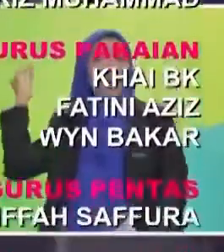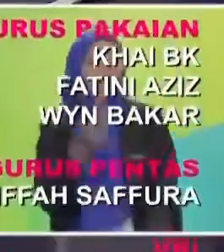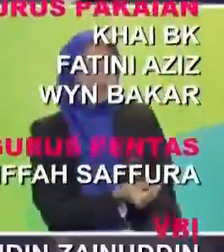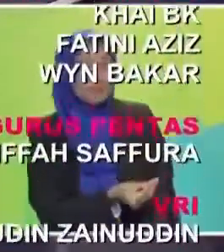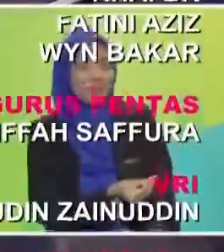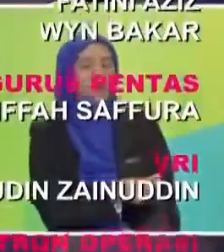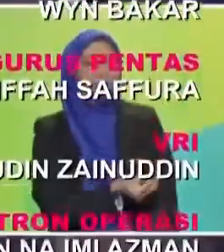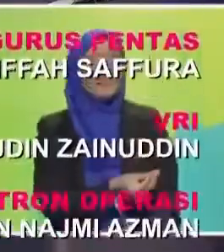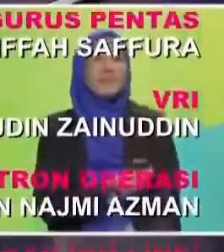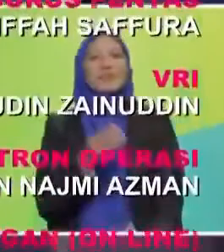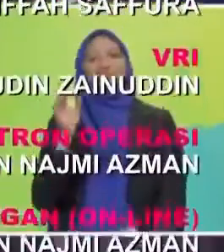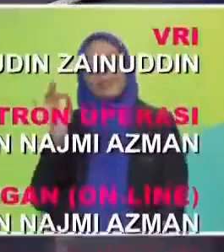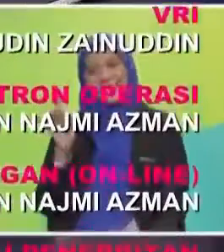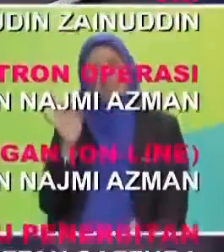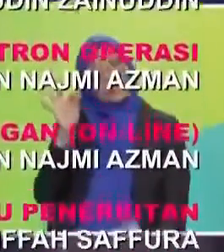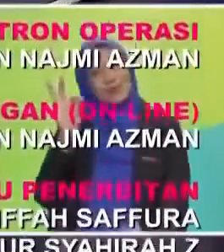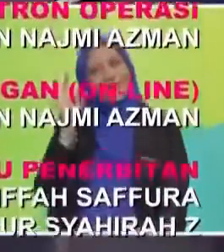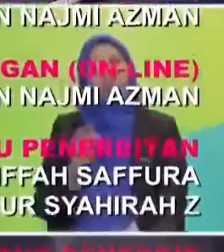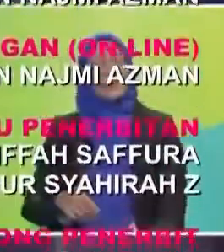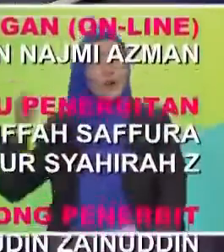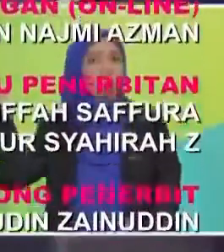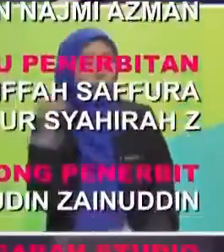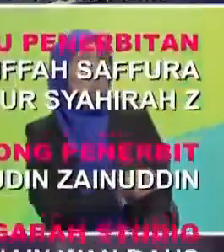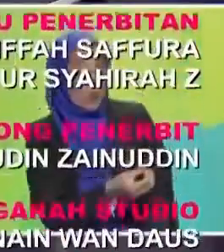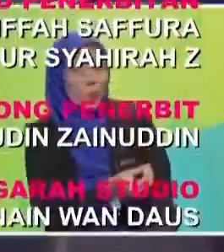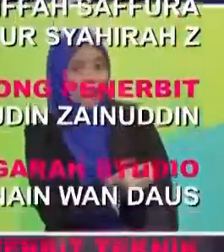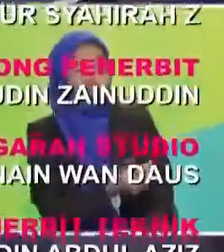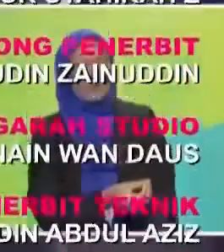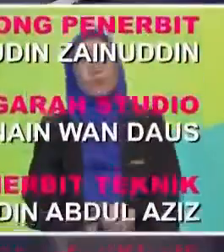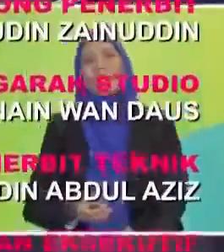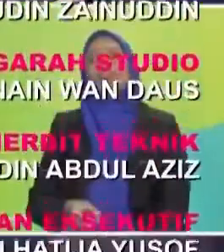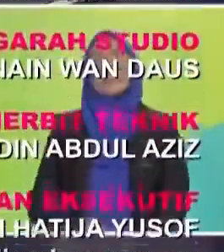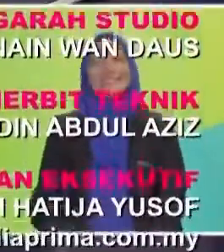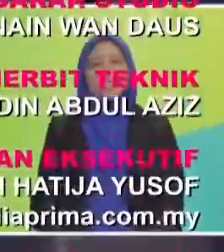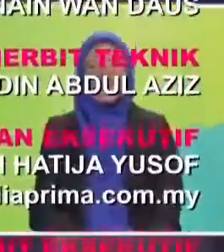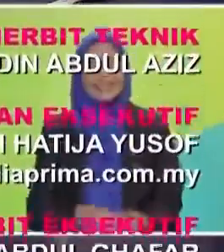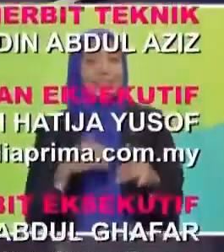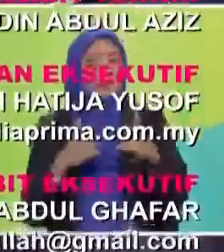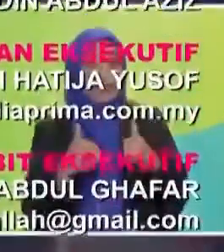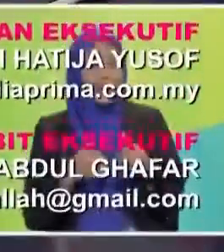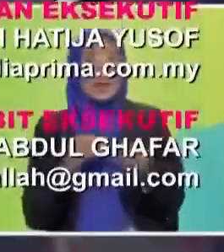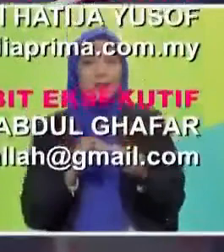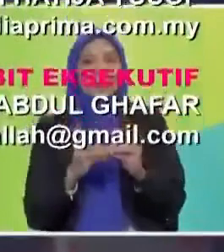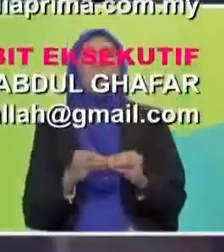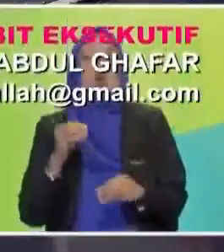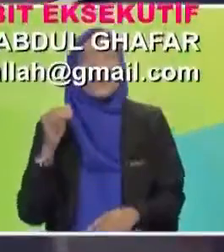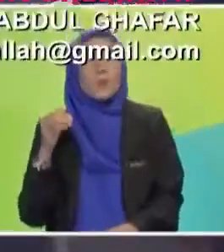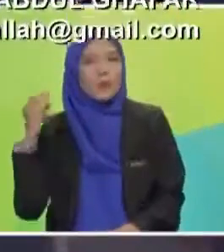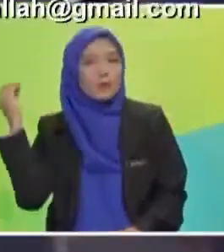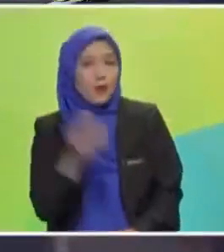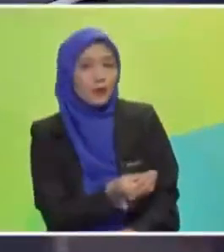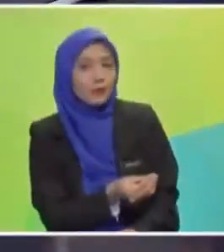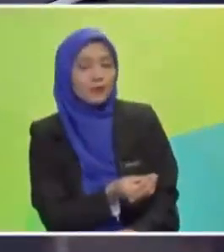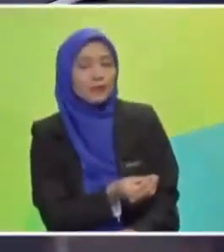1 2 3 awesome. 9. Ya, 1 2 3 awesome. 4. Eh, tak ada lah, susah.